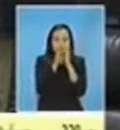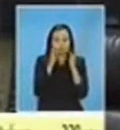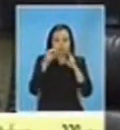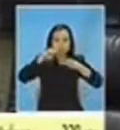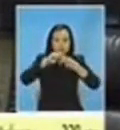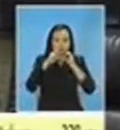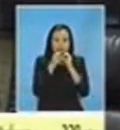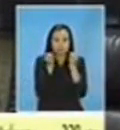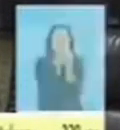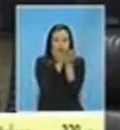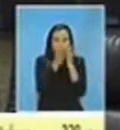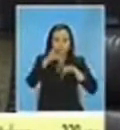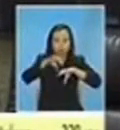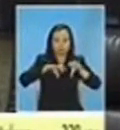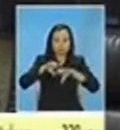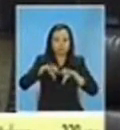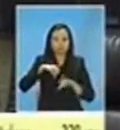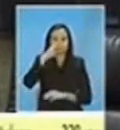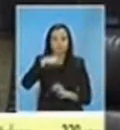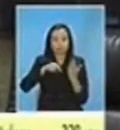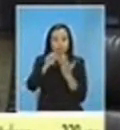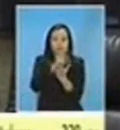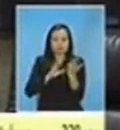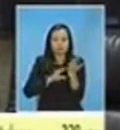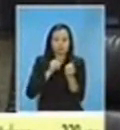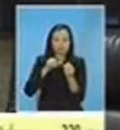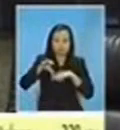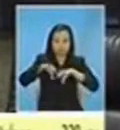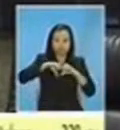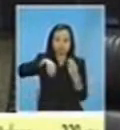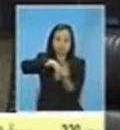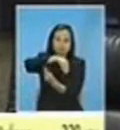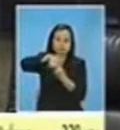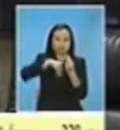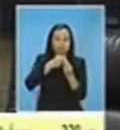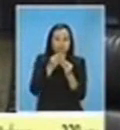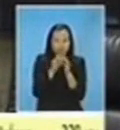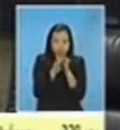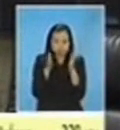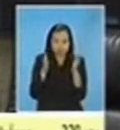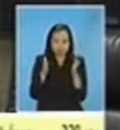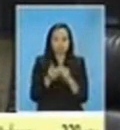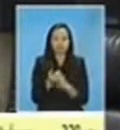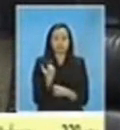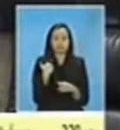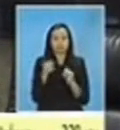จากการวินิจฉัยของศาลรัฐธรรมนูญไปแล้วค่ะน้องเดีย